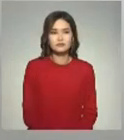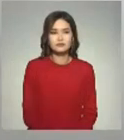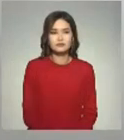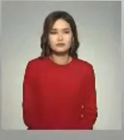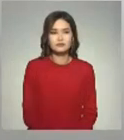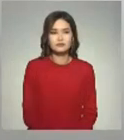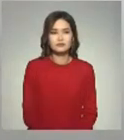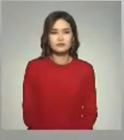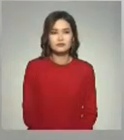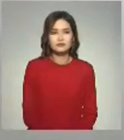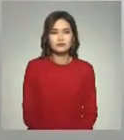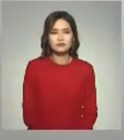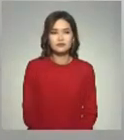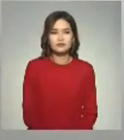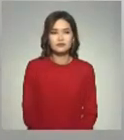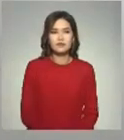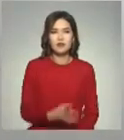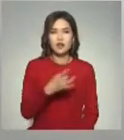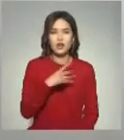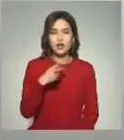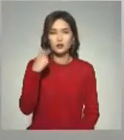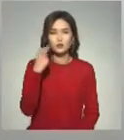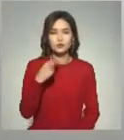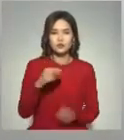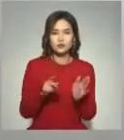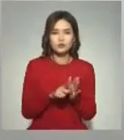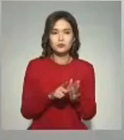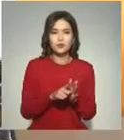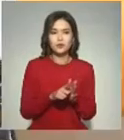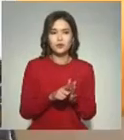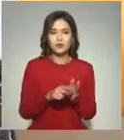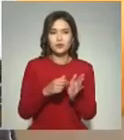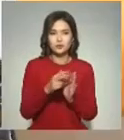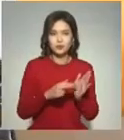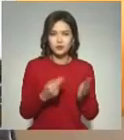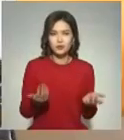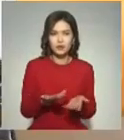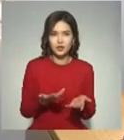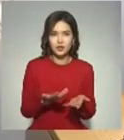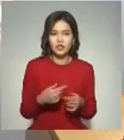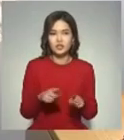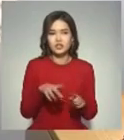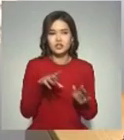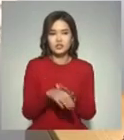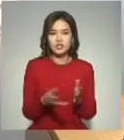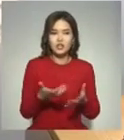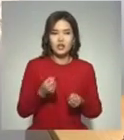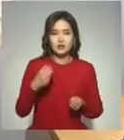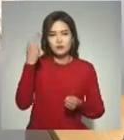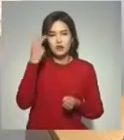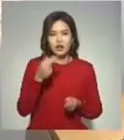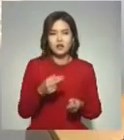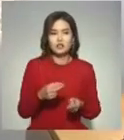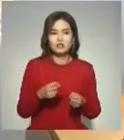Маған ақшыл сұр түс керек, сондай шығарып бере аласыз ба? Ақшыл сұр. Қандай да бір аллергияңыз болып жатса, краскаға мысалы